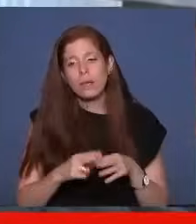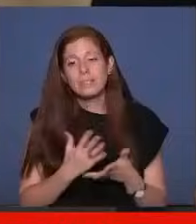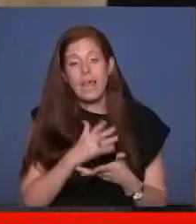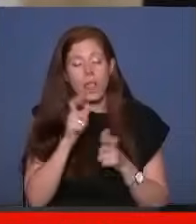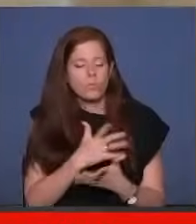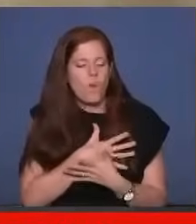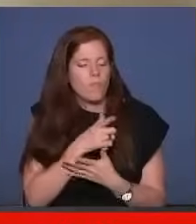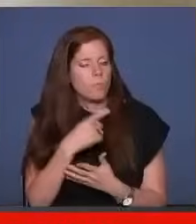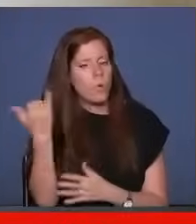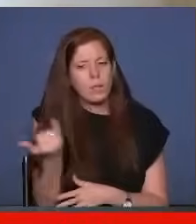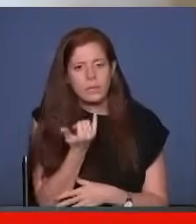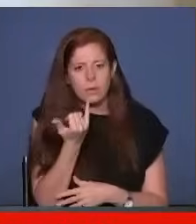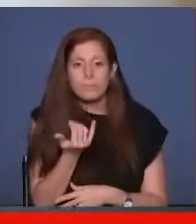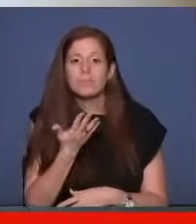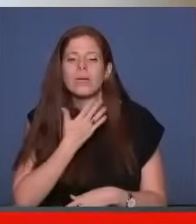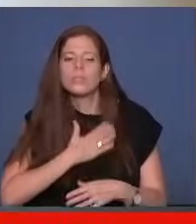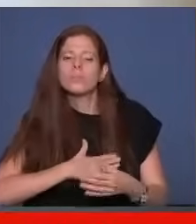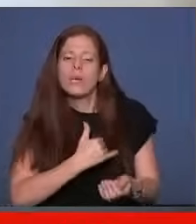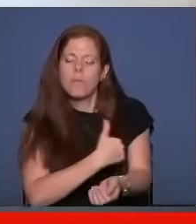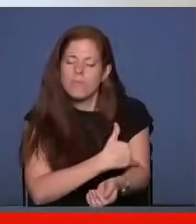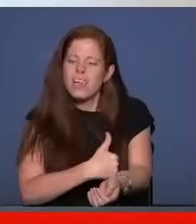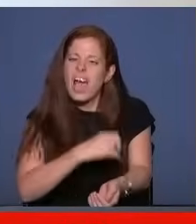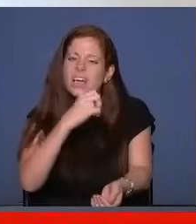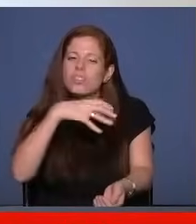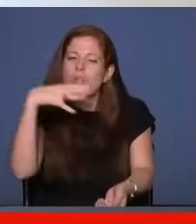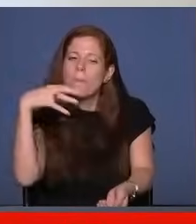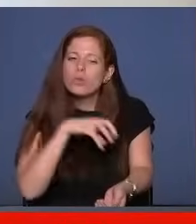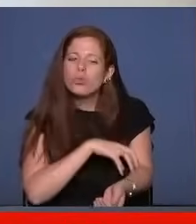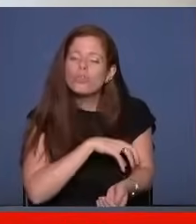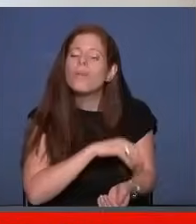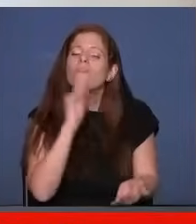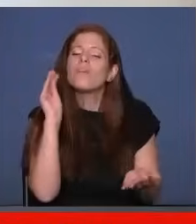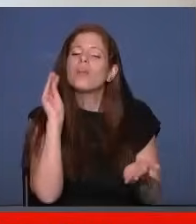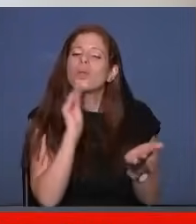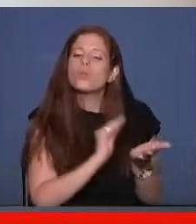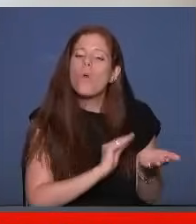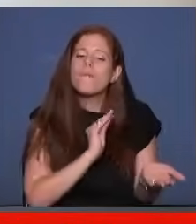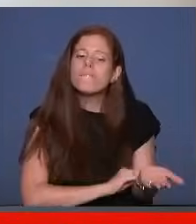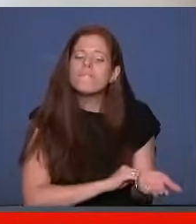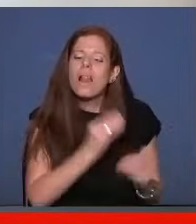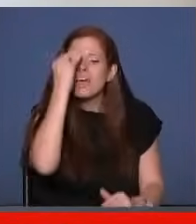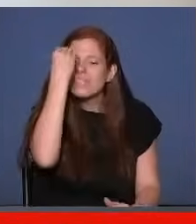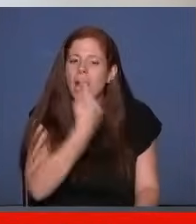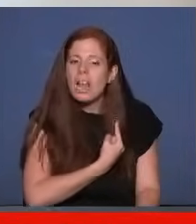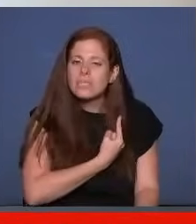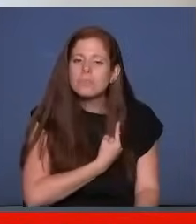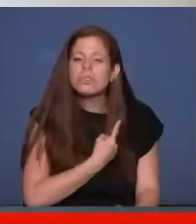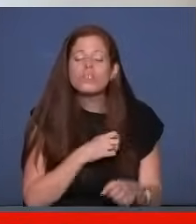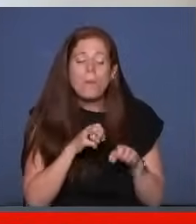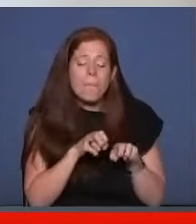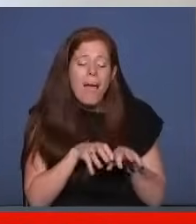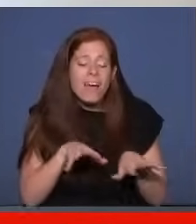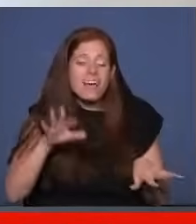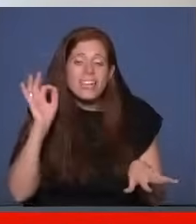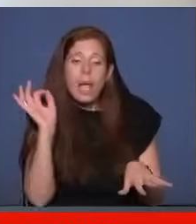גם לקעקע פה שמש ולכתוב ולזכור, להזכיר לעצמי שמקרניך